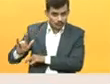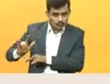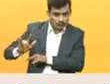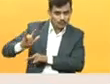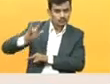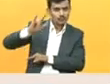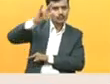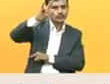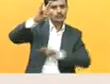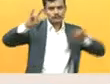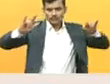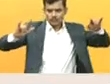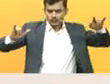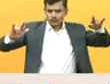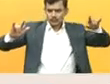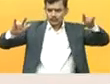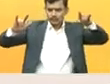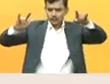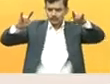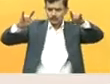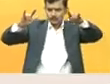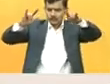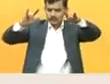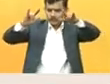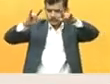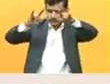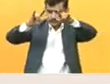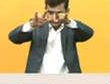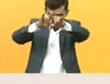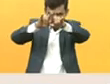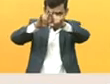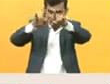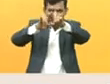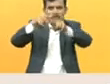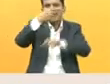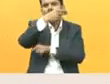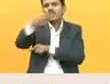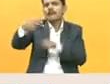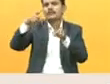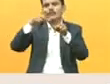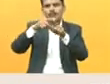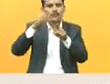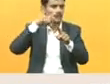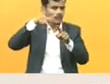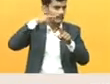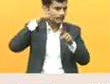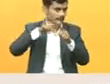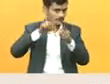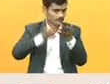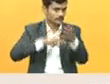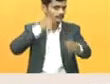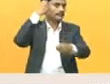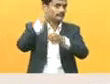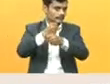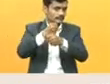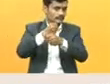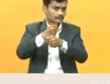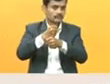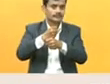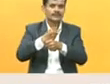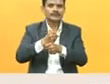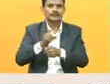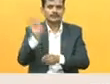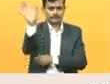कनेक्ट किए जाते हैं तो इस प्रक्रिया को स्पेस डॉकिंग कहते हैं। यह तकनीक अंतरिक्ष